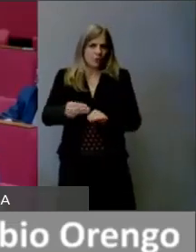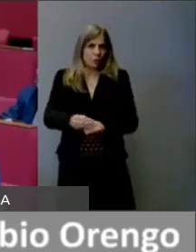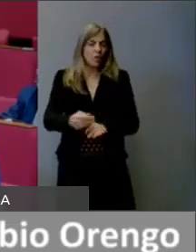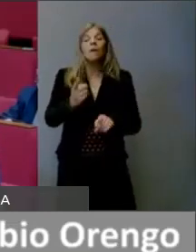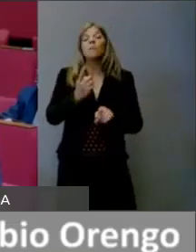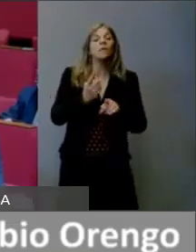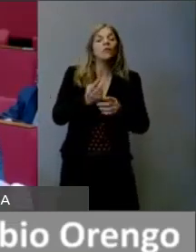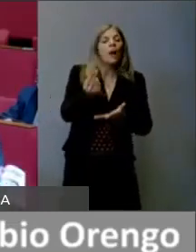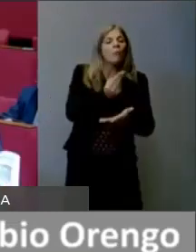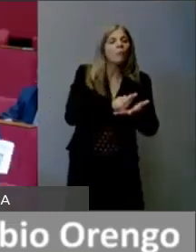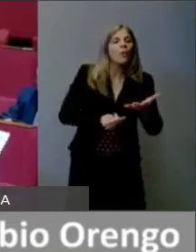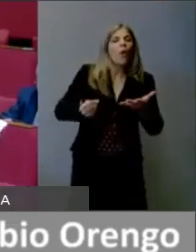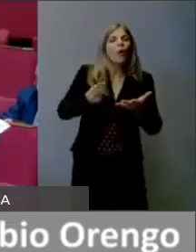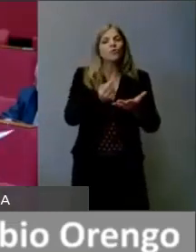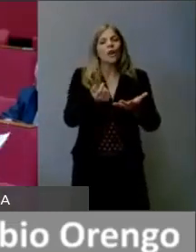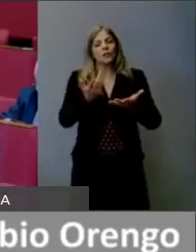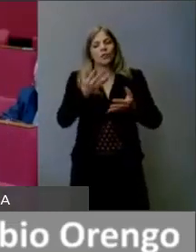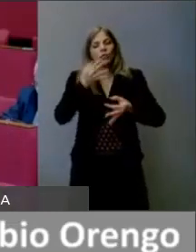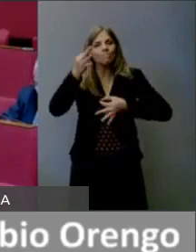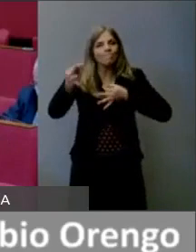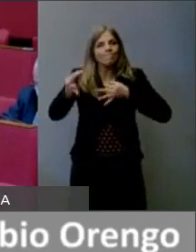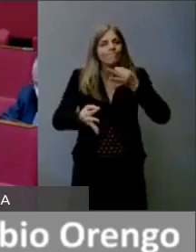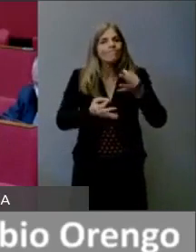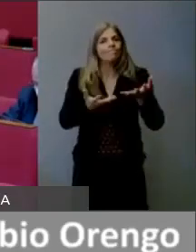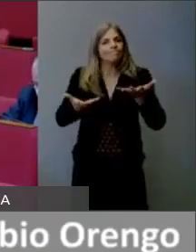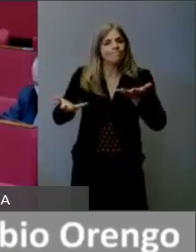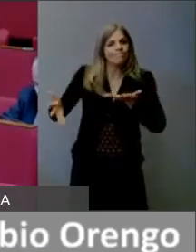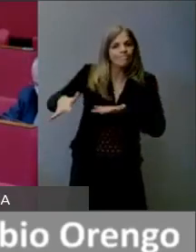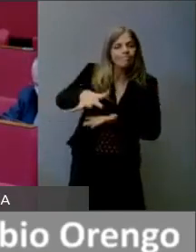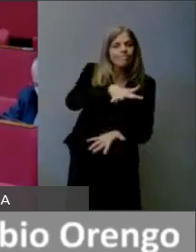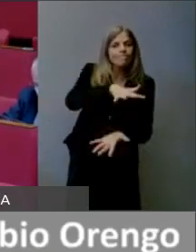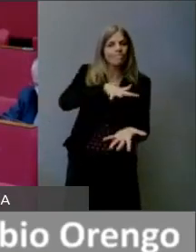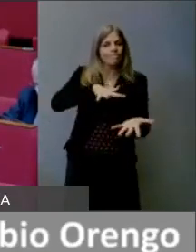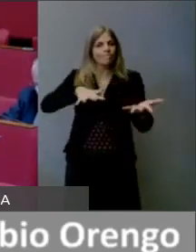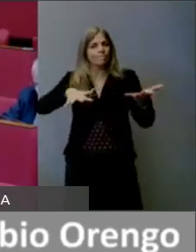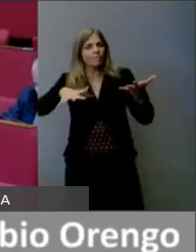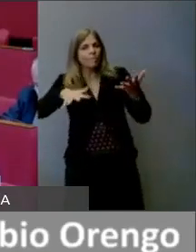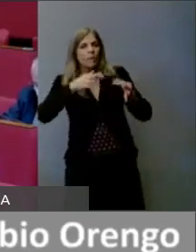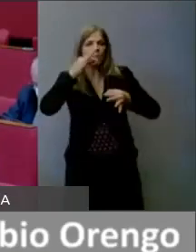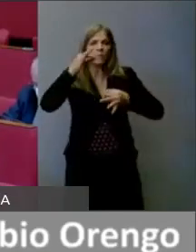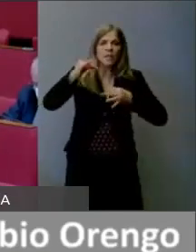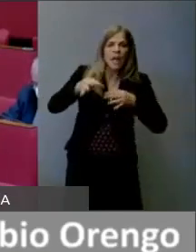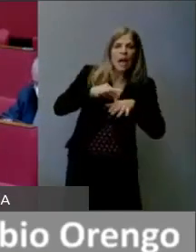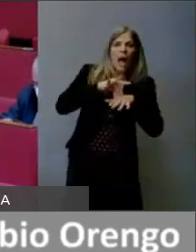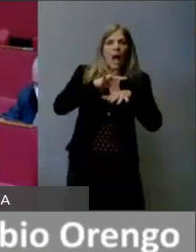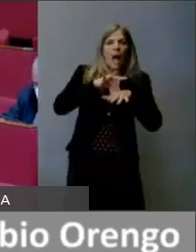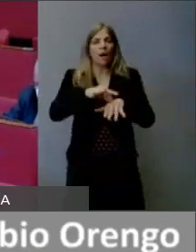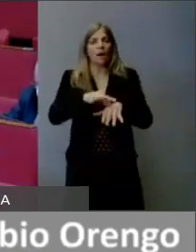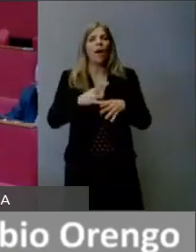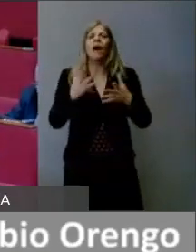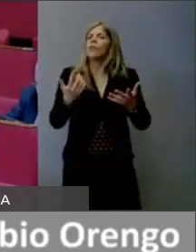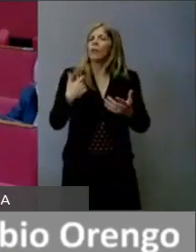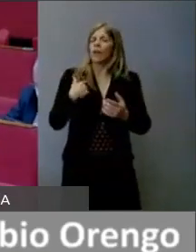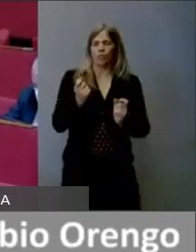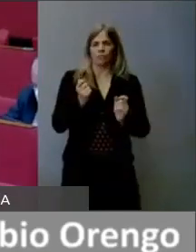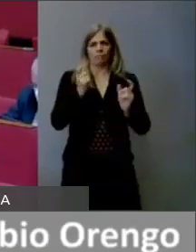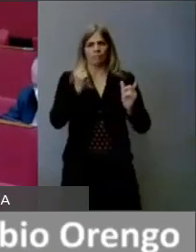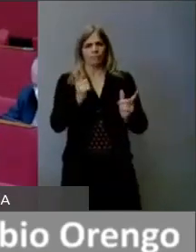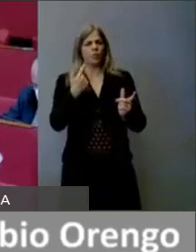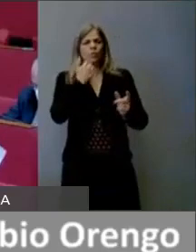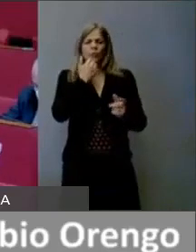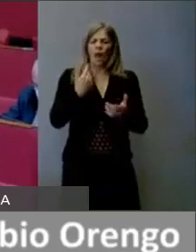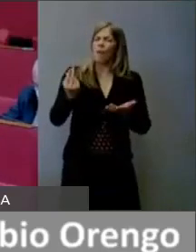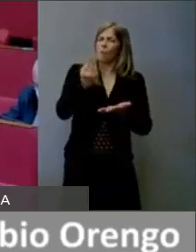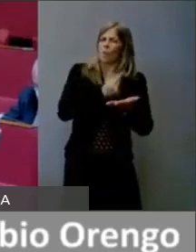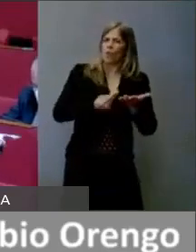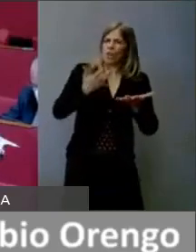Allora, con questa interrogazione mi domando come sia possibile che un progetto che è stato presentato al